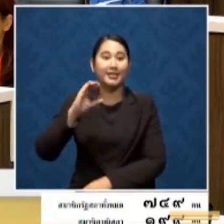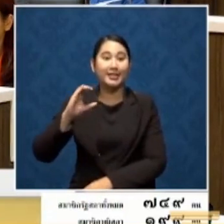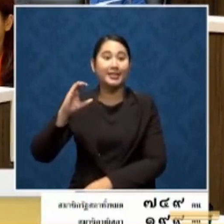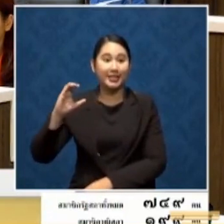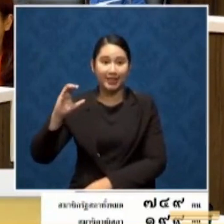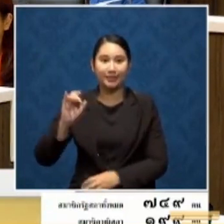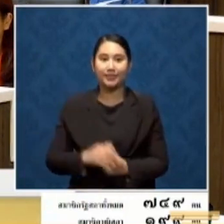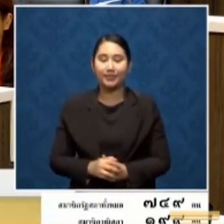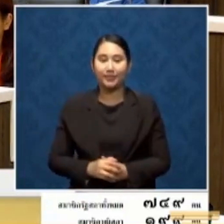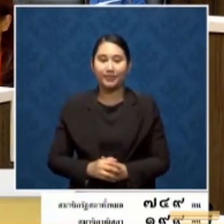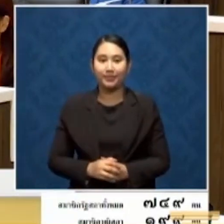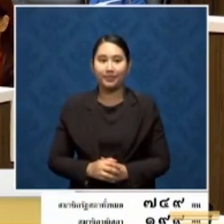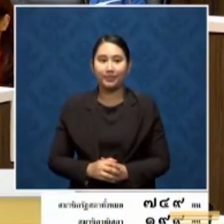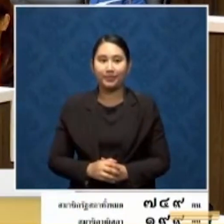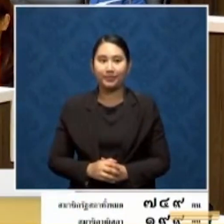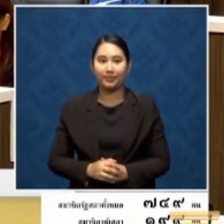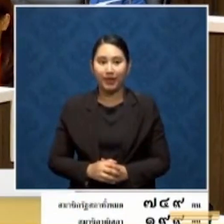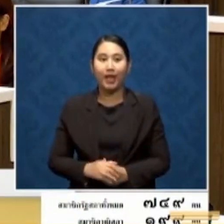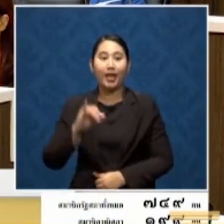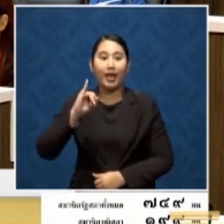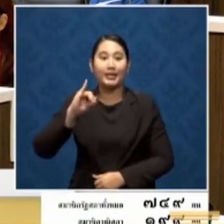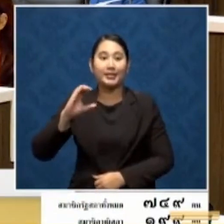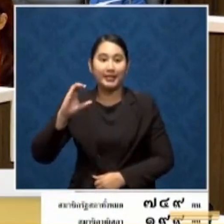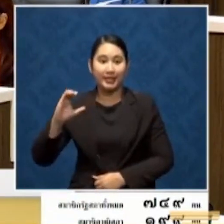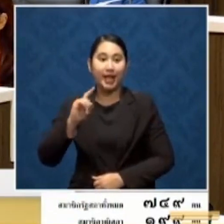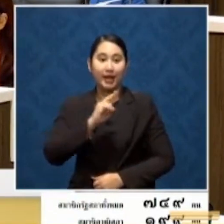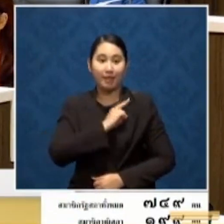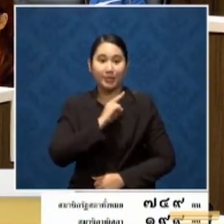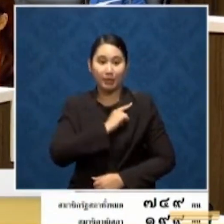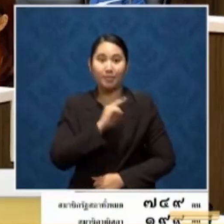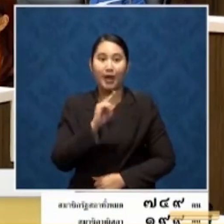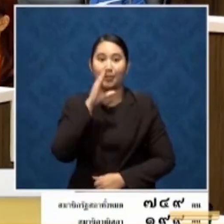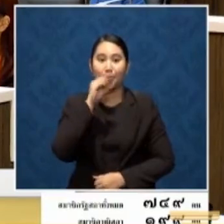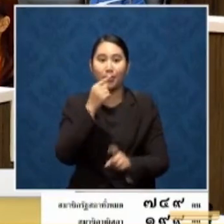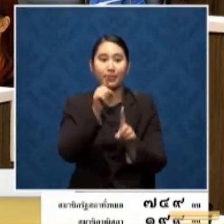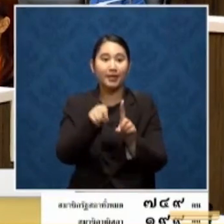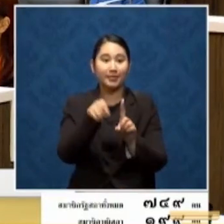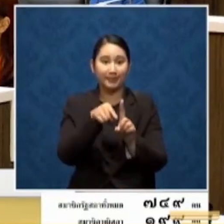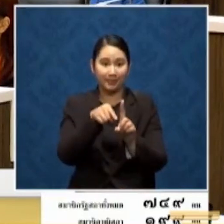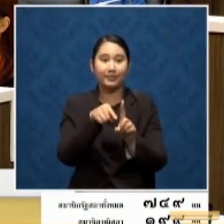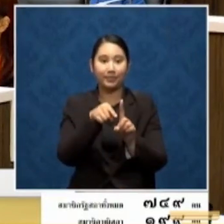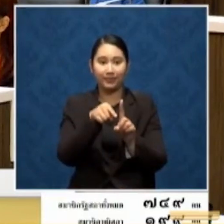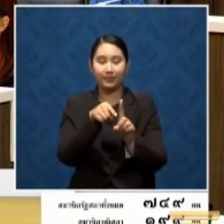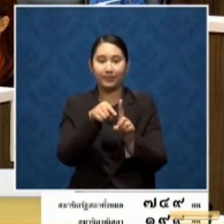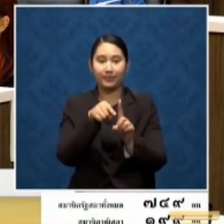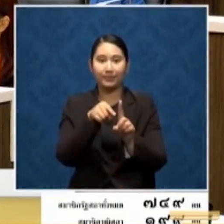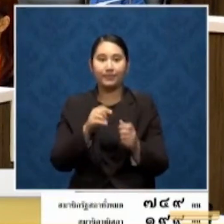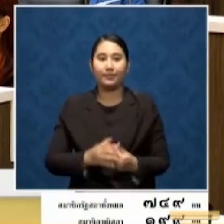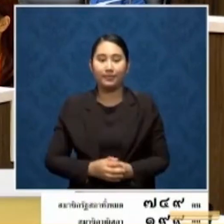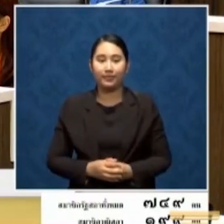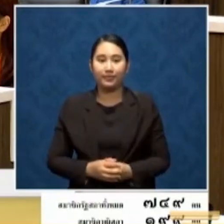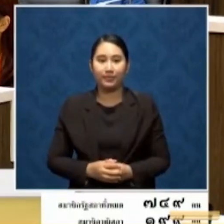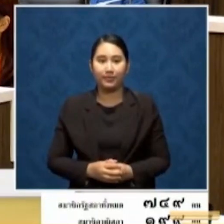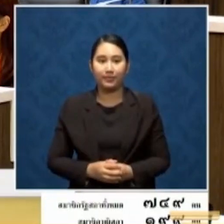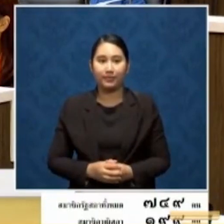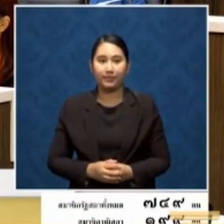าภายหลังจากการประชุมรัฐสภาเสร็จสิ้นเป็นที่เรียบร้อยผลปรากฏว่าพิธาหัวหน้าพรรคก้าวไกลและแคนดิ